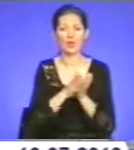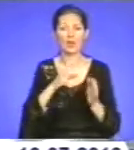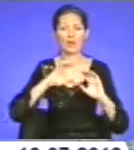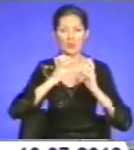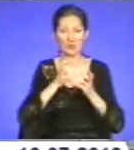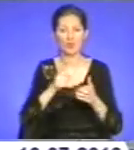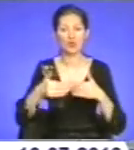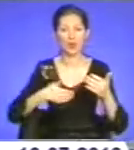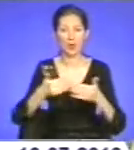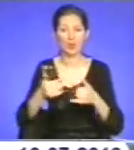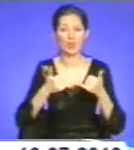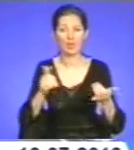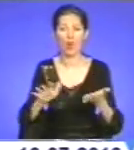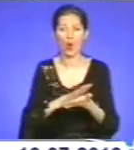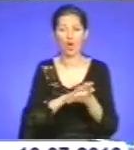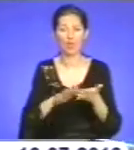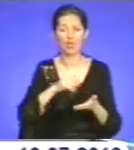пані Божа? Очищення гріхів.